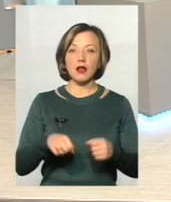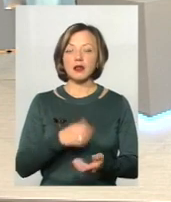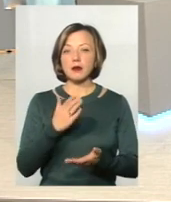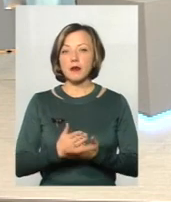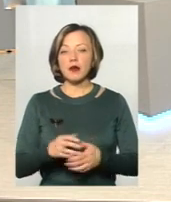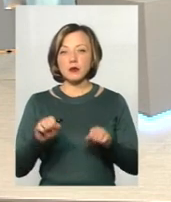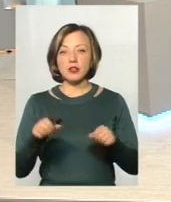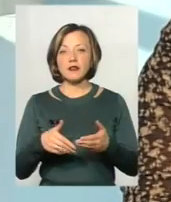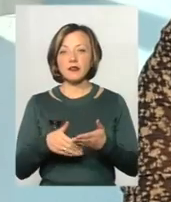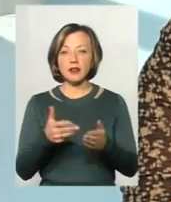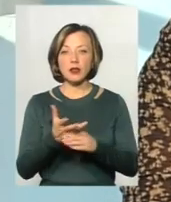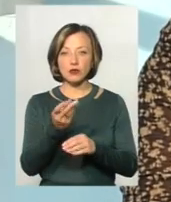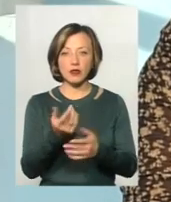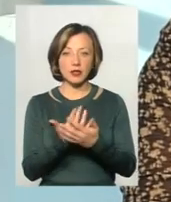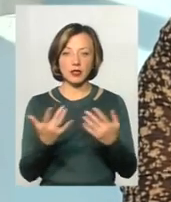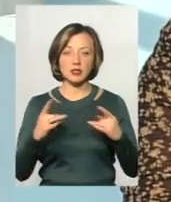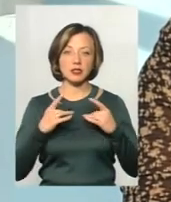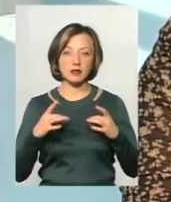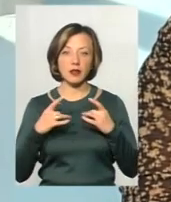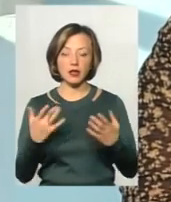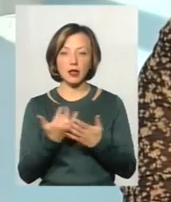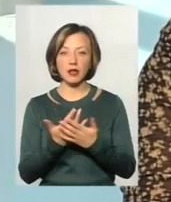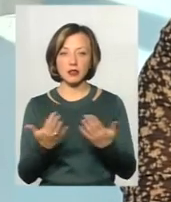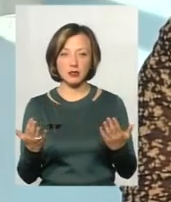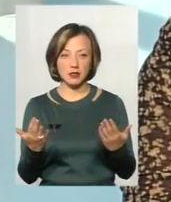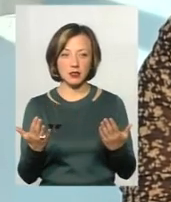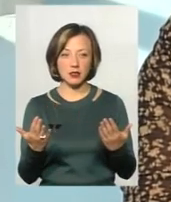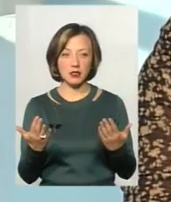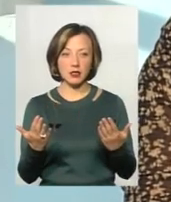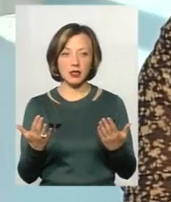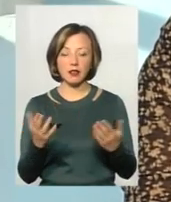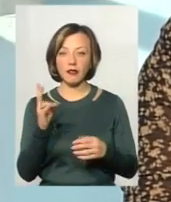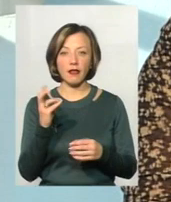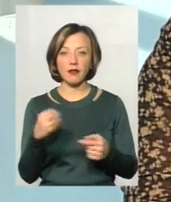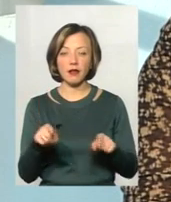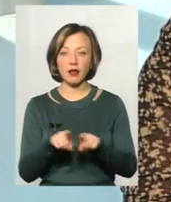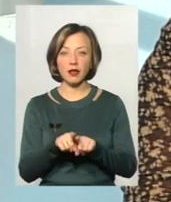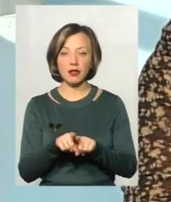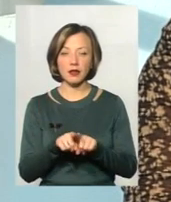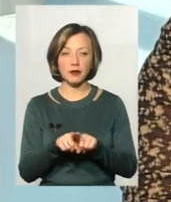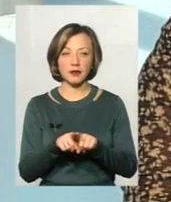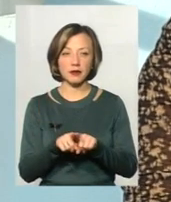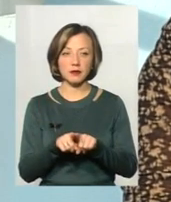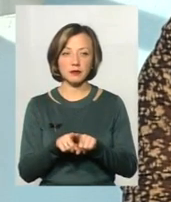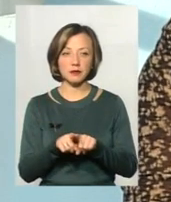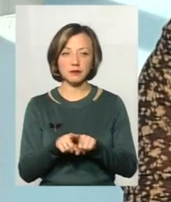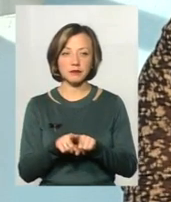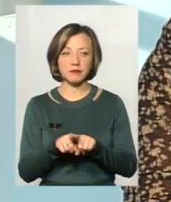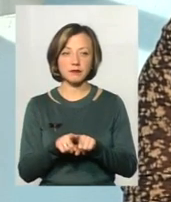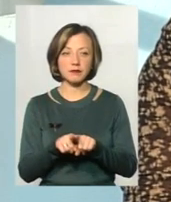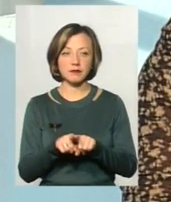можливість фінансувати різні свята, різні, будемо говорити, не такі, не зовсім